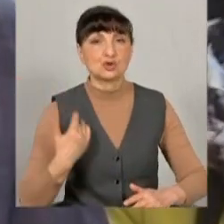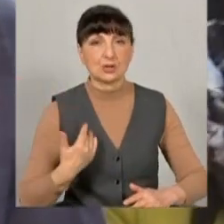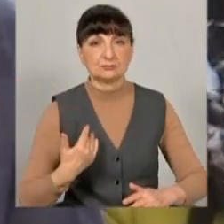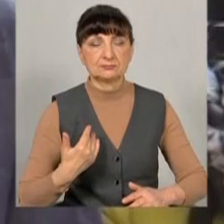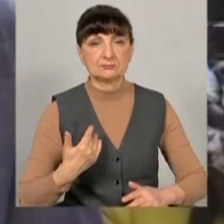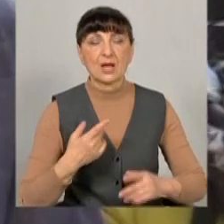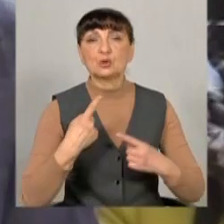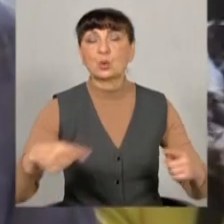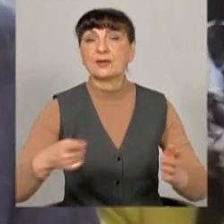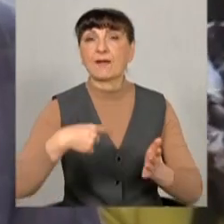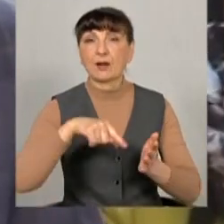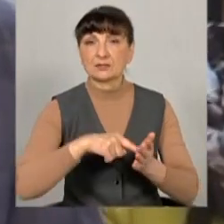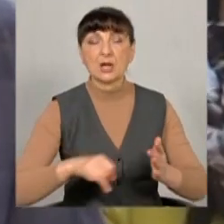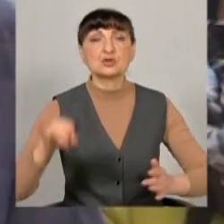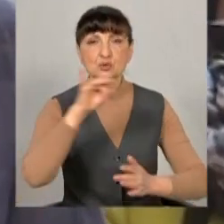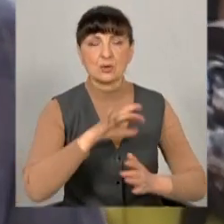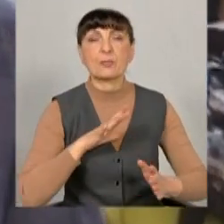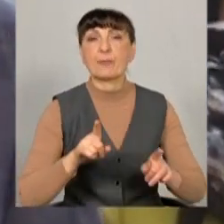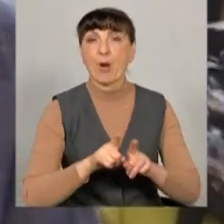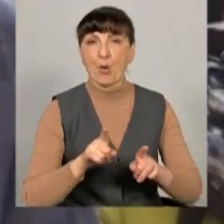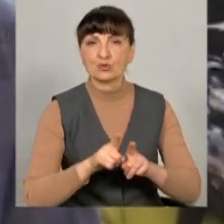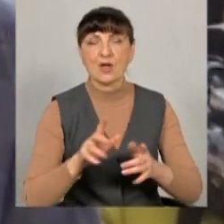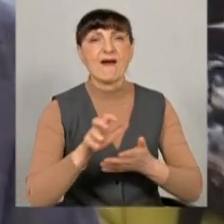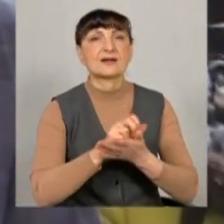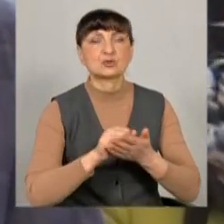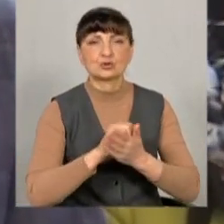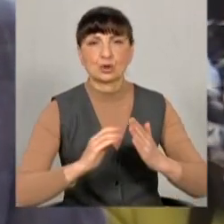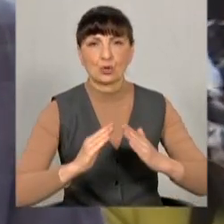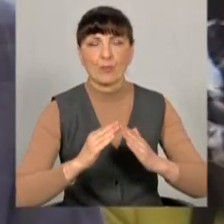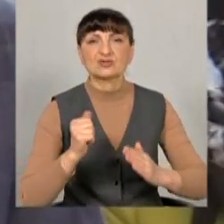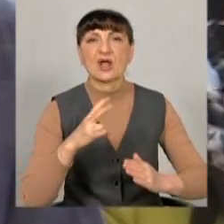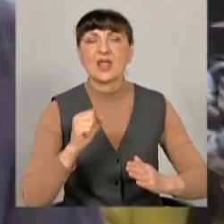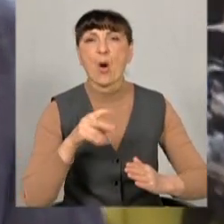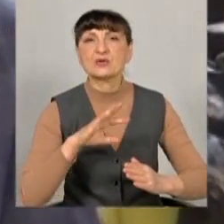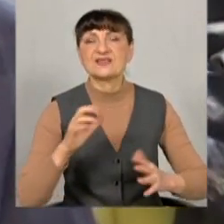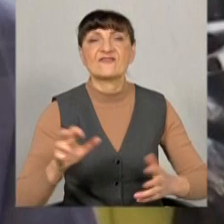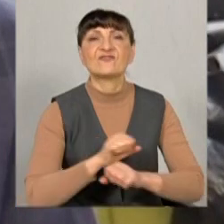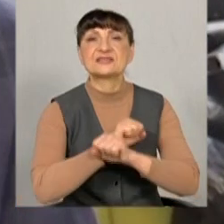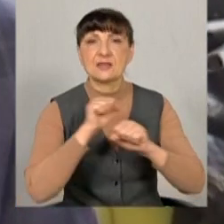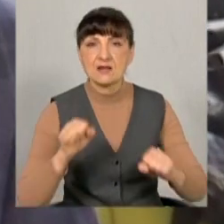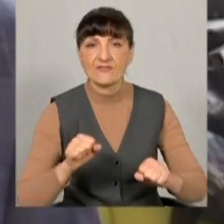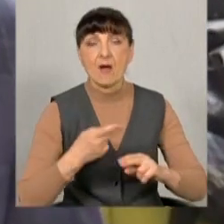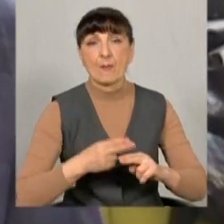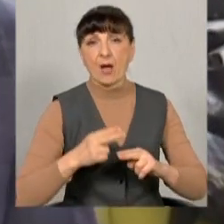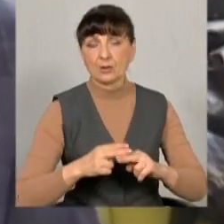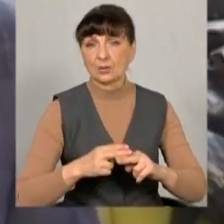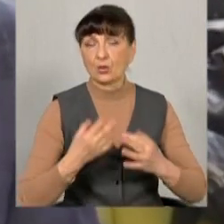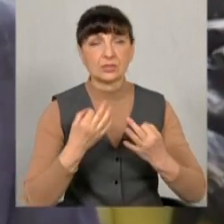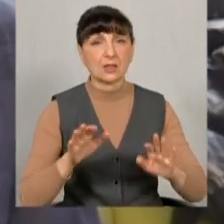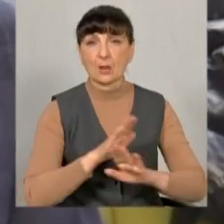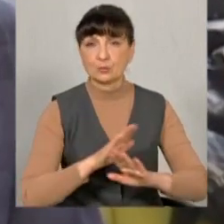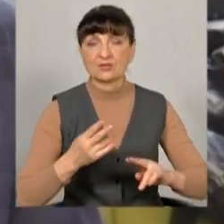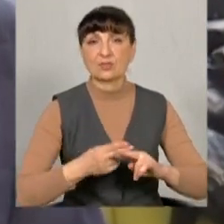в других городах истории были связаны с разрушением. Недавно вот в Жанузене был взрыв. Поэтому не допустить вот